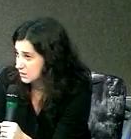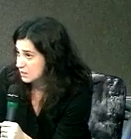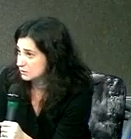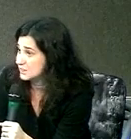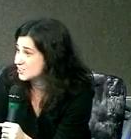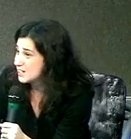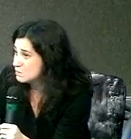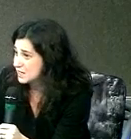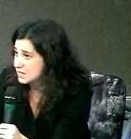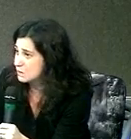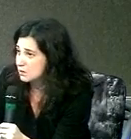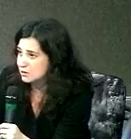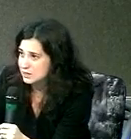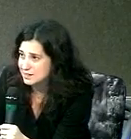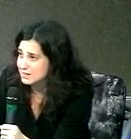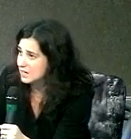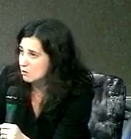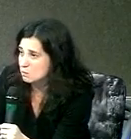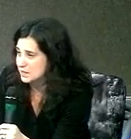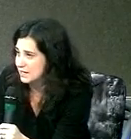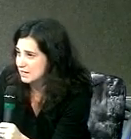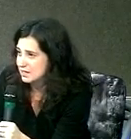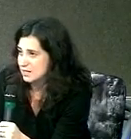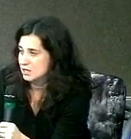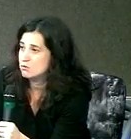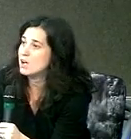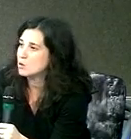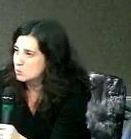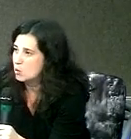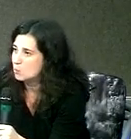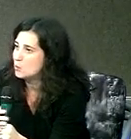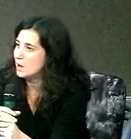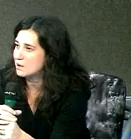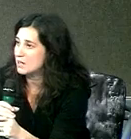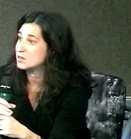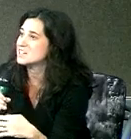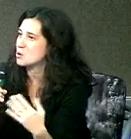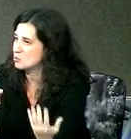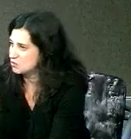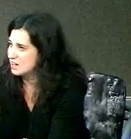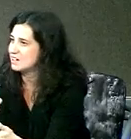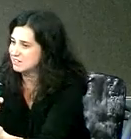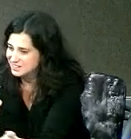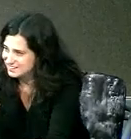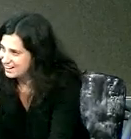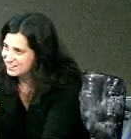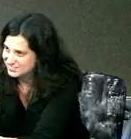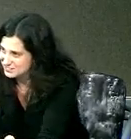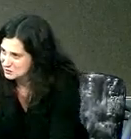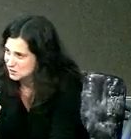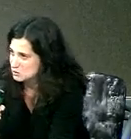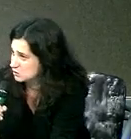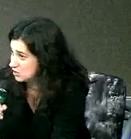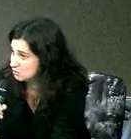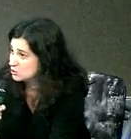invisible. Donc déjà libérer la parole et aider, accompagner et voir comment on peut, qu'est-ce qu'on peut faire avec les cartes